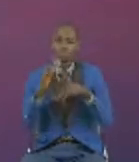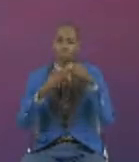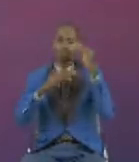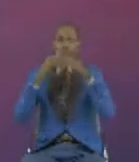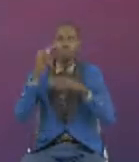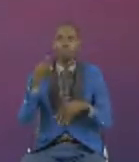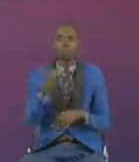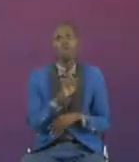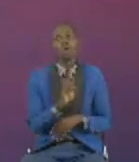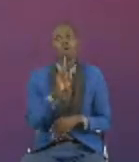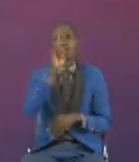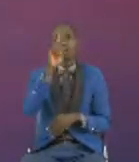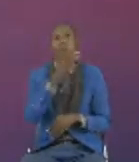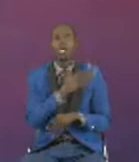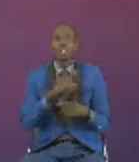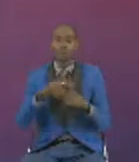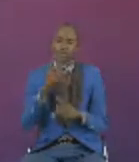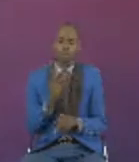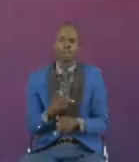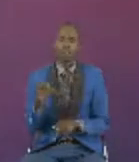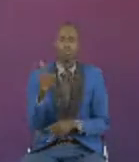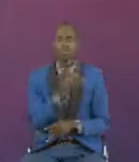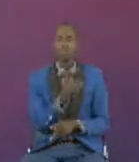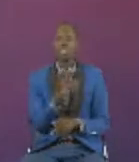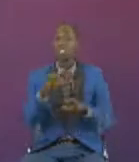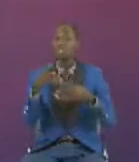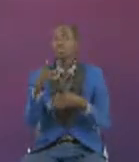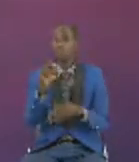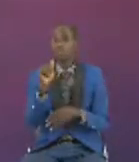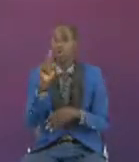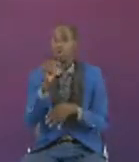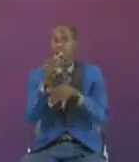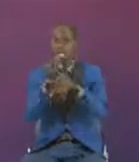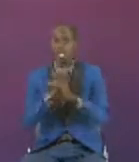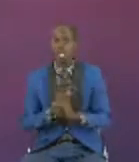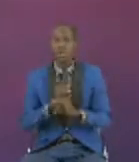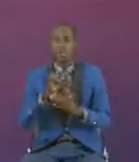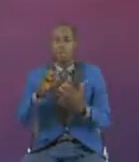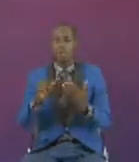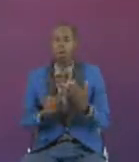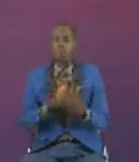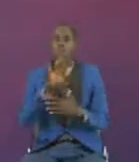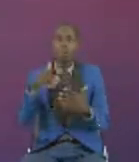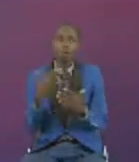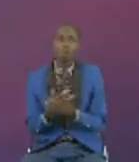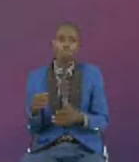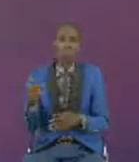et donner l'héritage avec tous les sanctifiés.